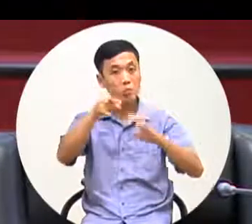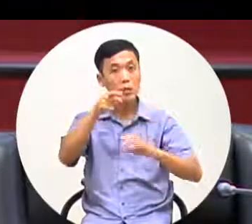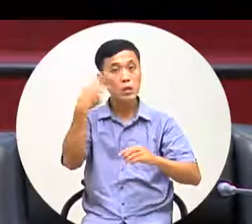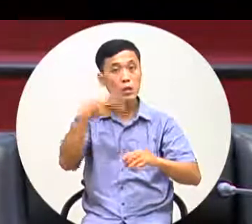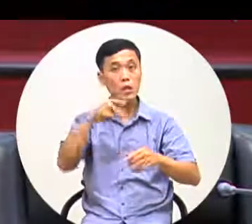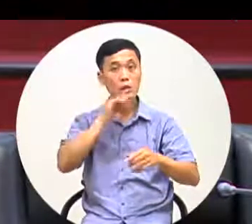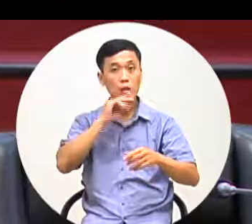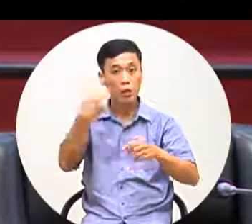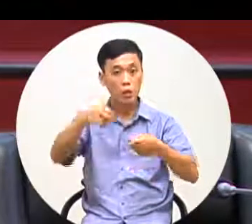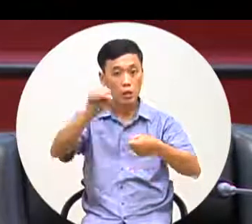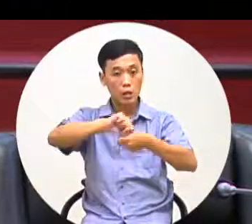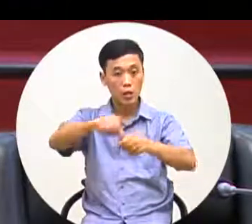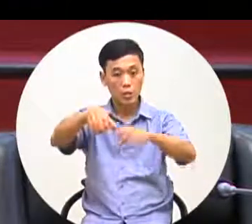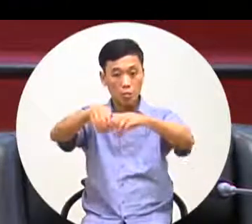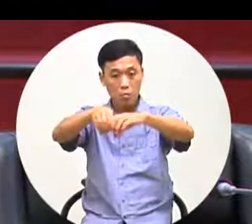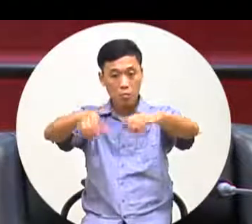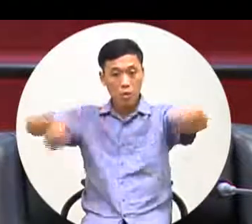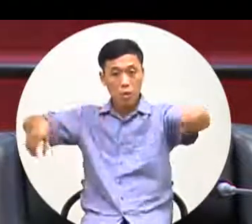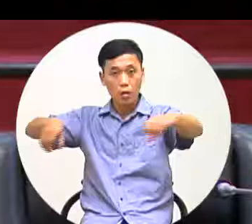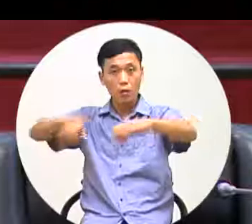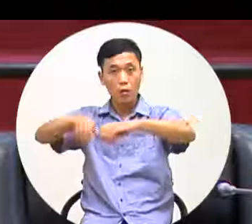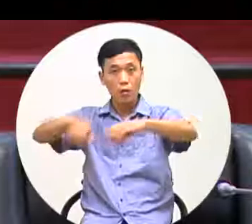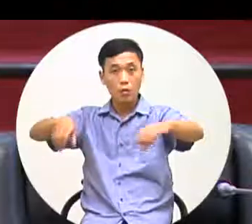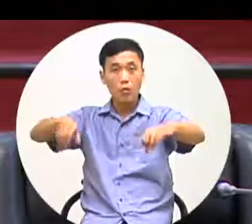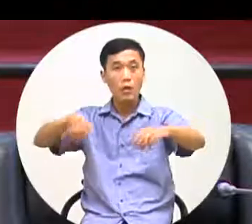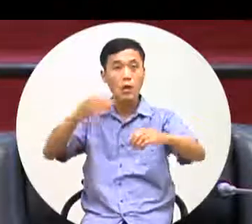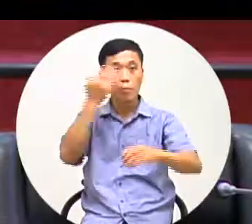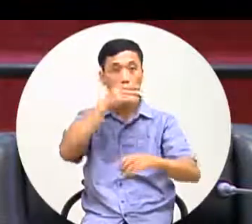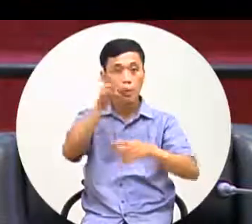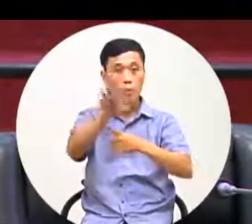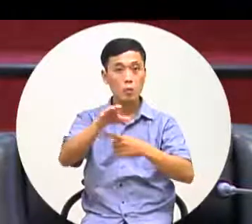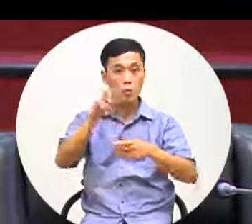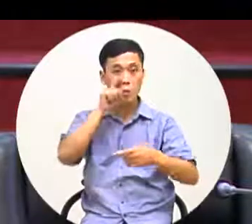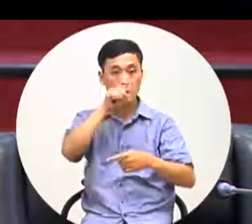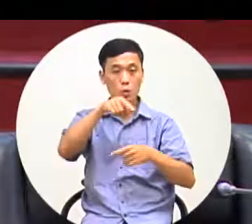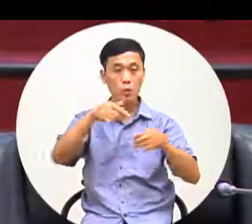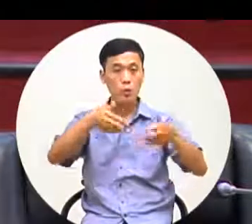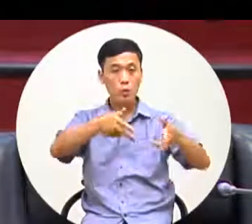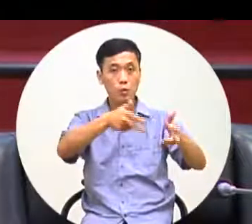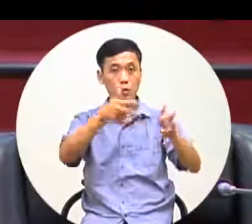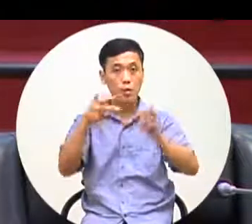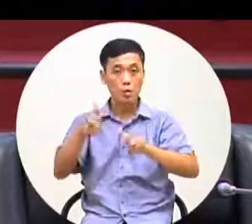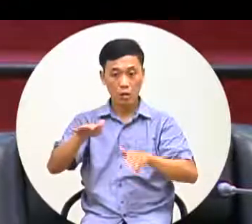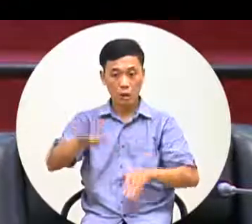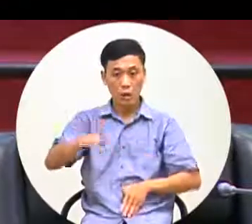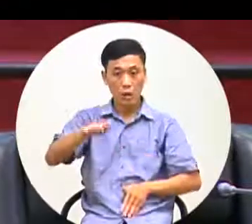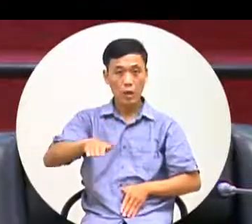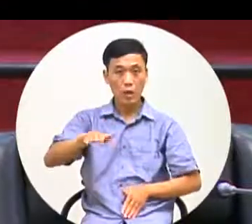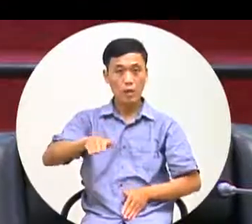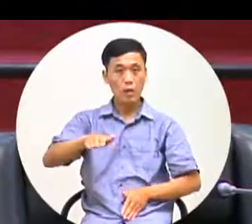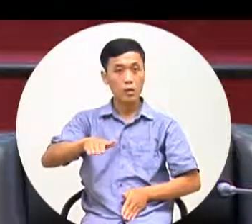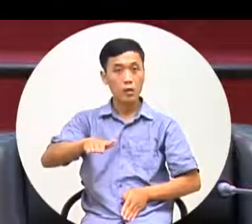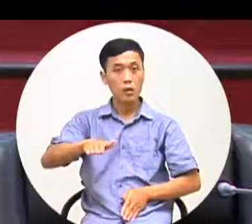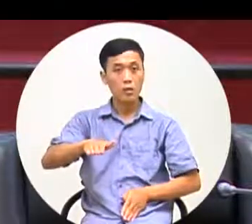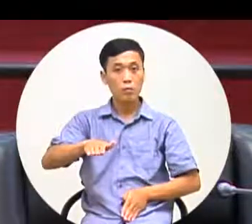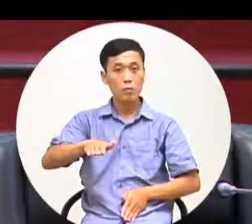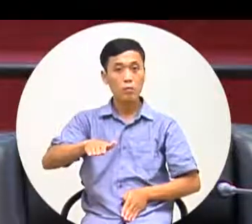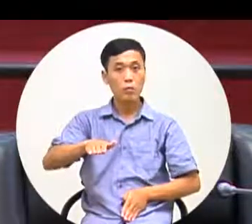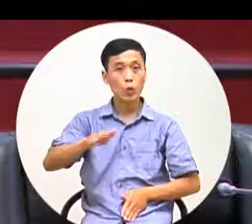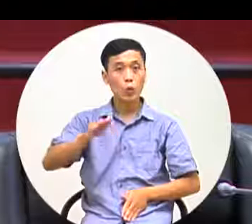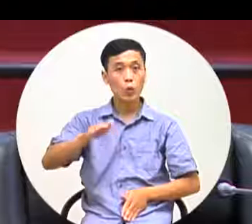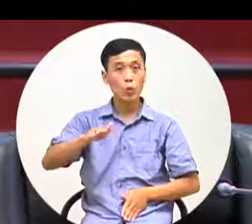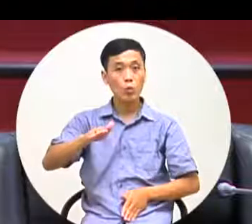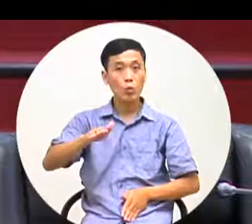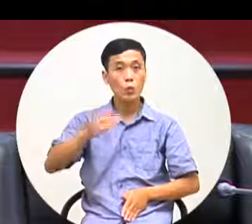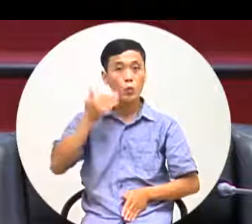是呢，美浓旧桥呢，你看哦，非常矮，非常矮。如果说一不小心就掉到桥下去了呢？